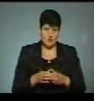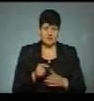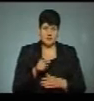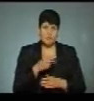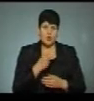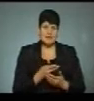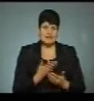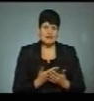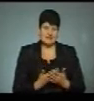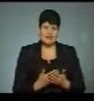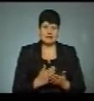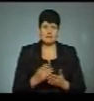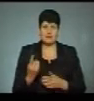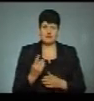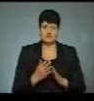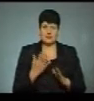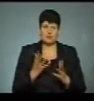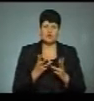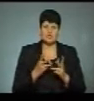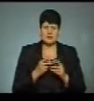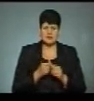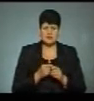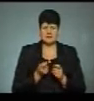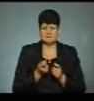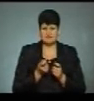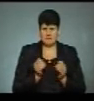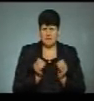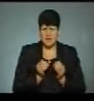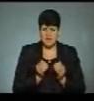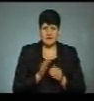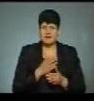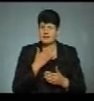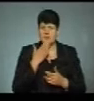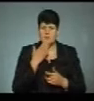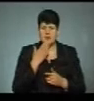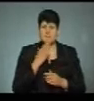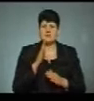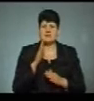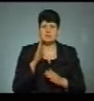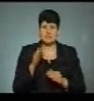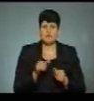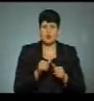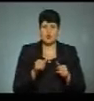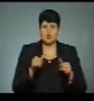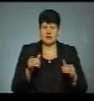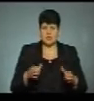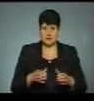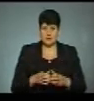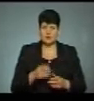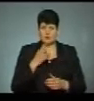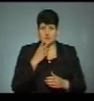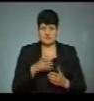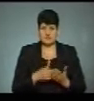є, в першу чергу, по чисельності є досить малі і немає перспектив до розширення цієї громади. Якщо подивитися на мапу,